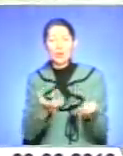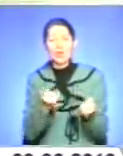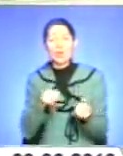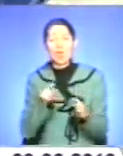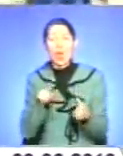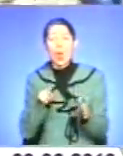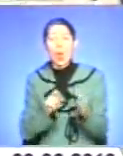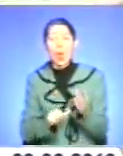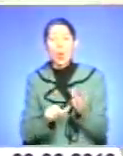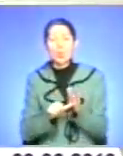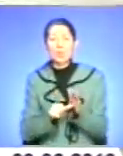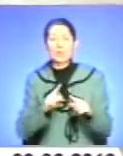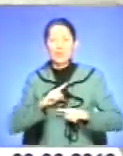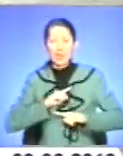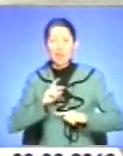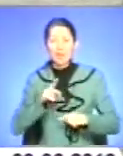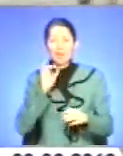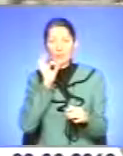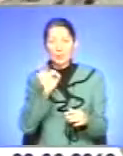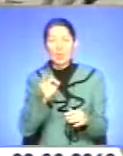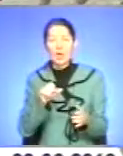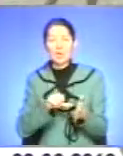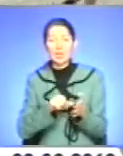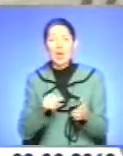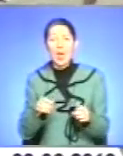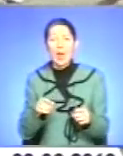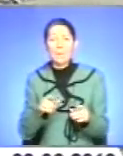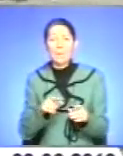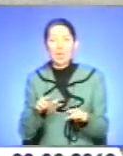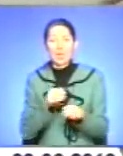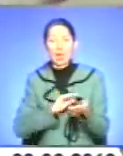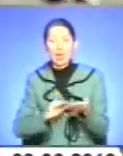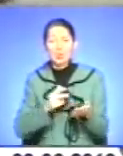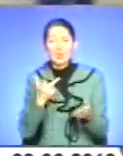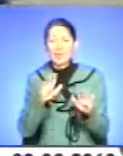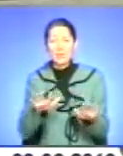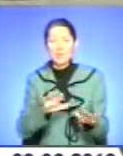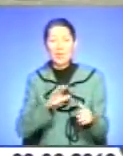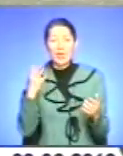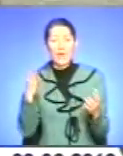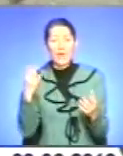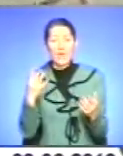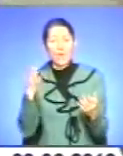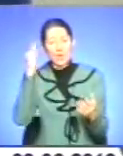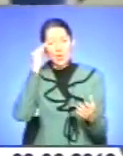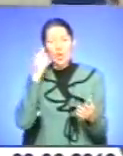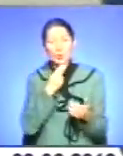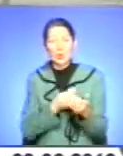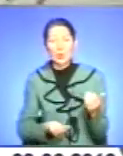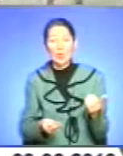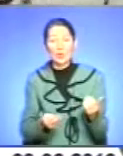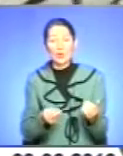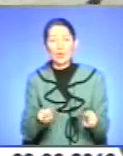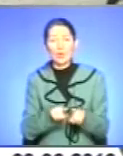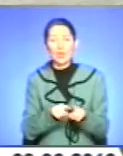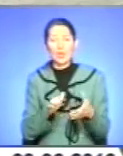фіналі. Але, як запевнили представники засобів масової інформації, третє місце не вважають поразкою. Адже у таких товариських